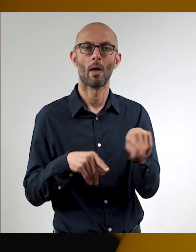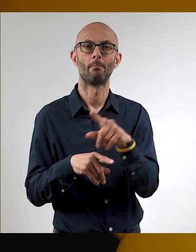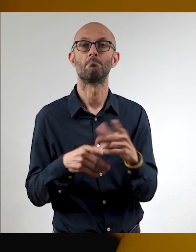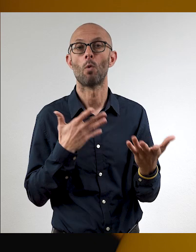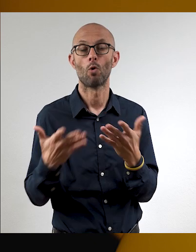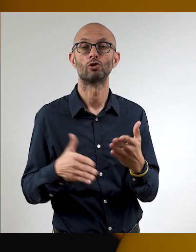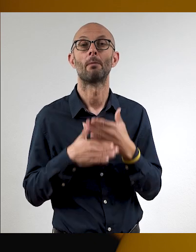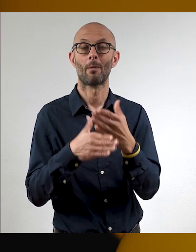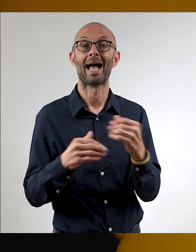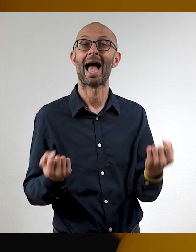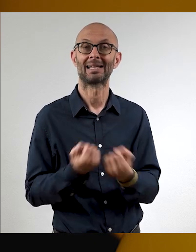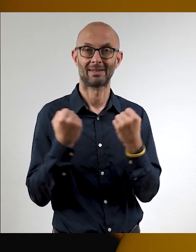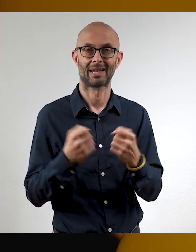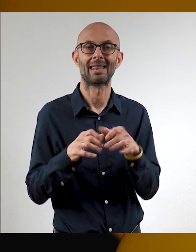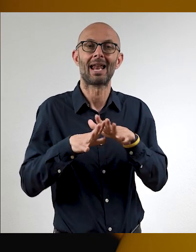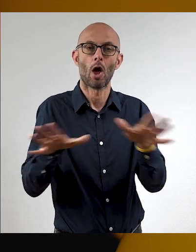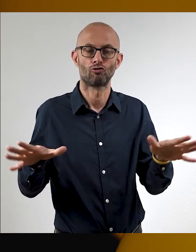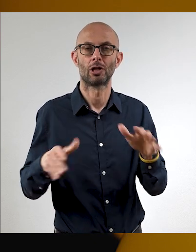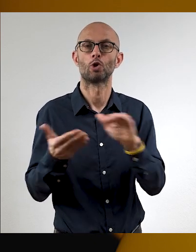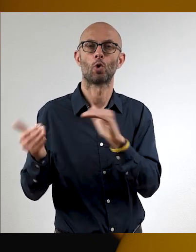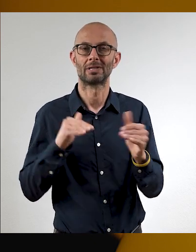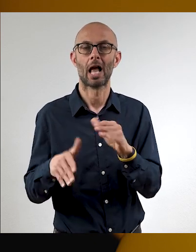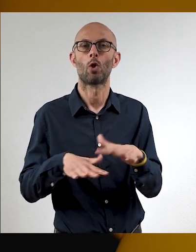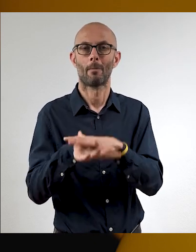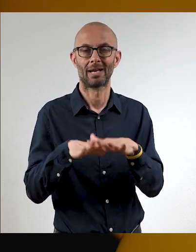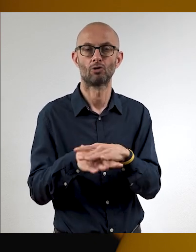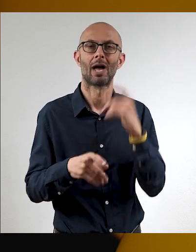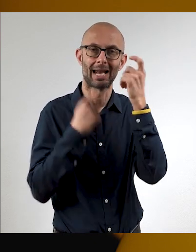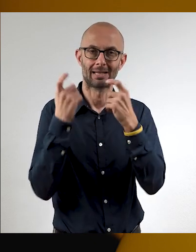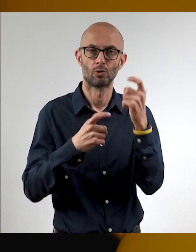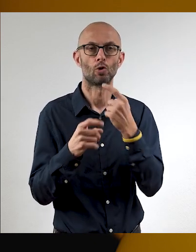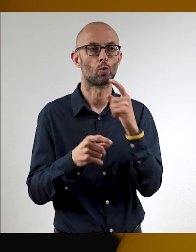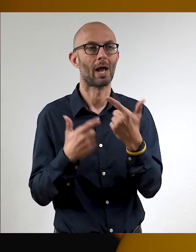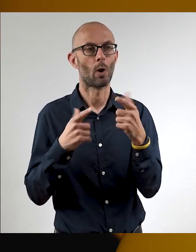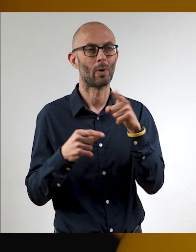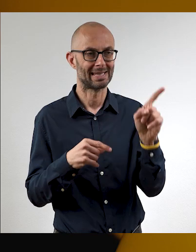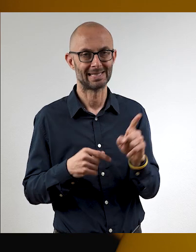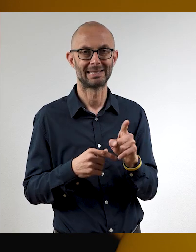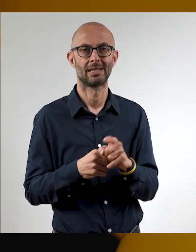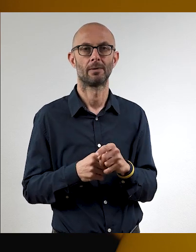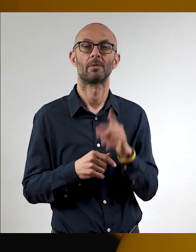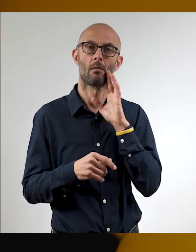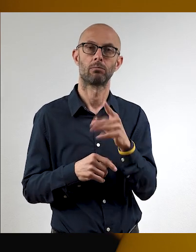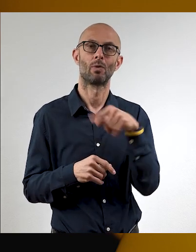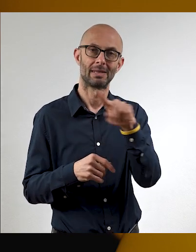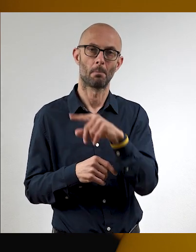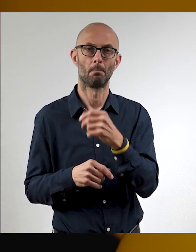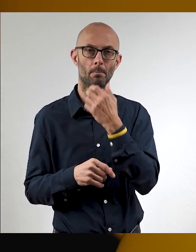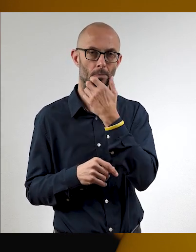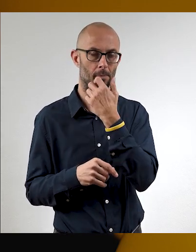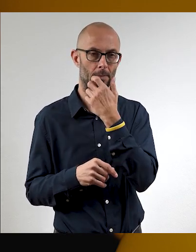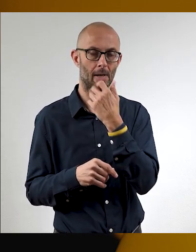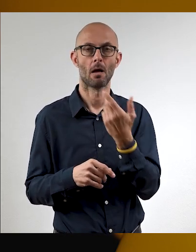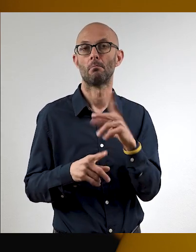mogoče pomagati aktivirati, razširiti to socialno mrežo, razmišljati, kdo je lahko tisti, ki bi jim lahko